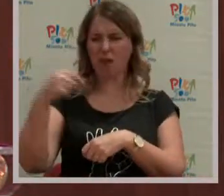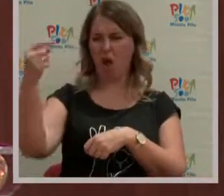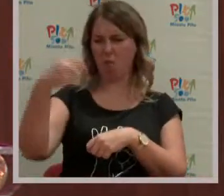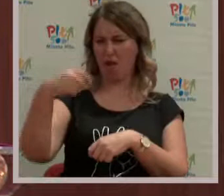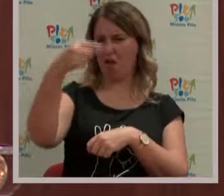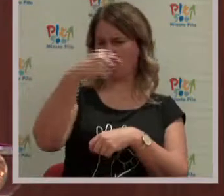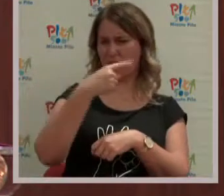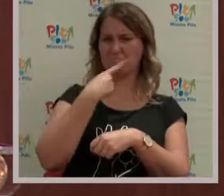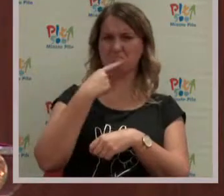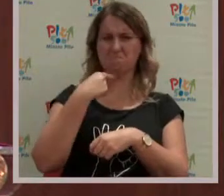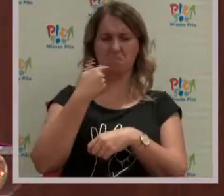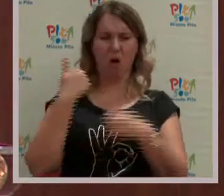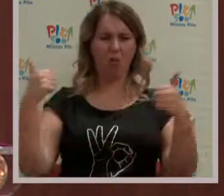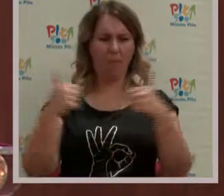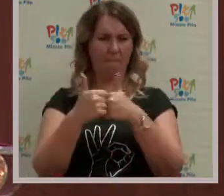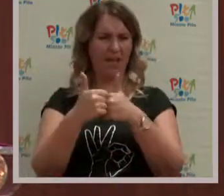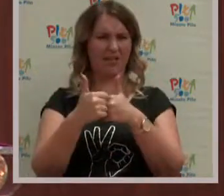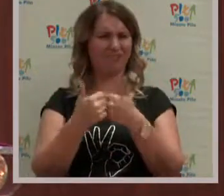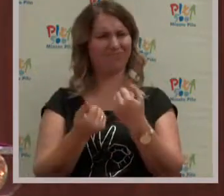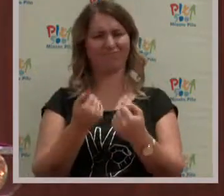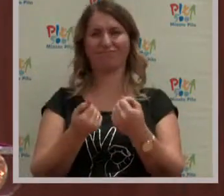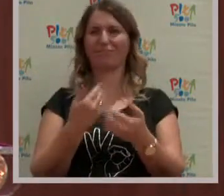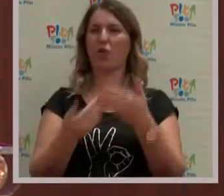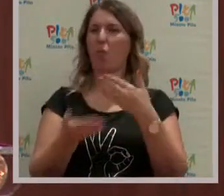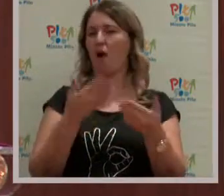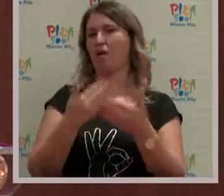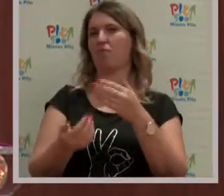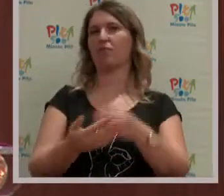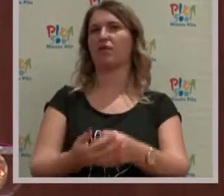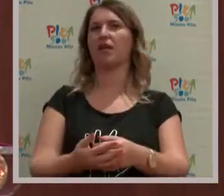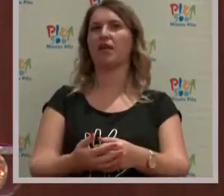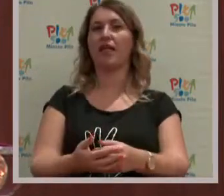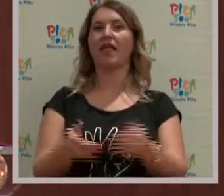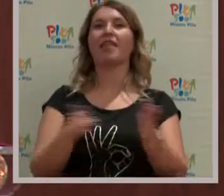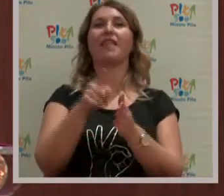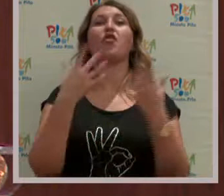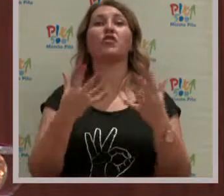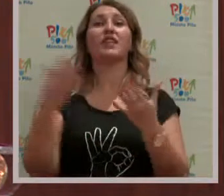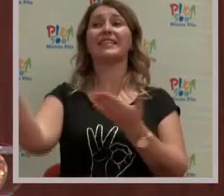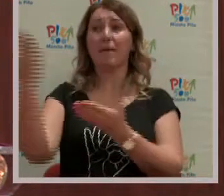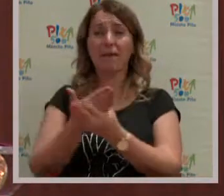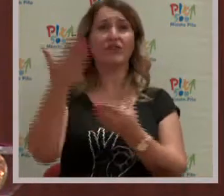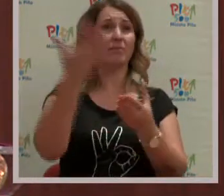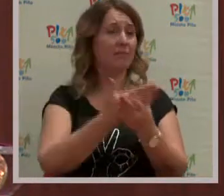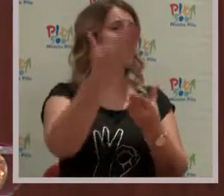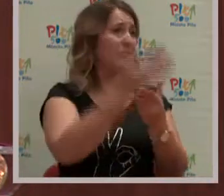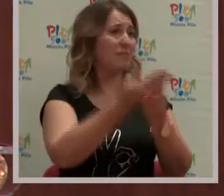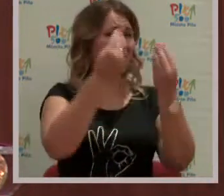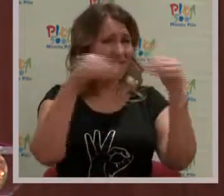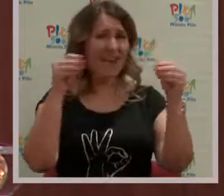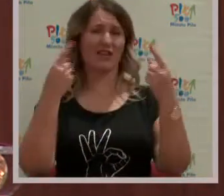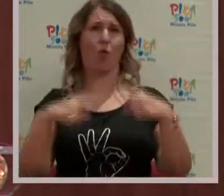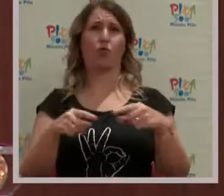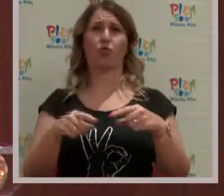Odczuwaliśmy taki jakiś dyskomfort, że tyle ludzi faktycznie mówi o tym, że żużel powinien być, że